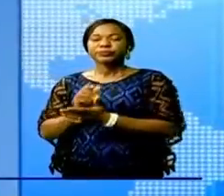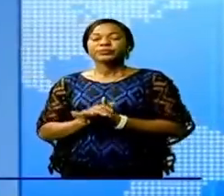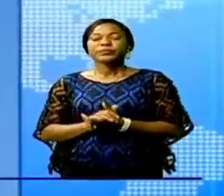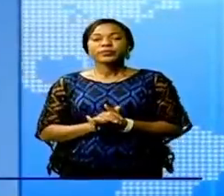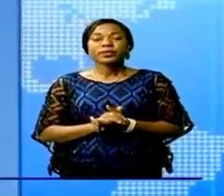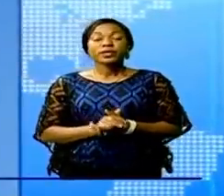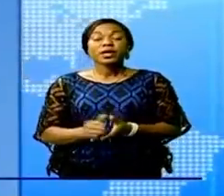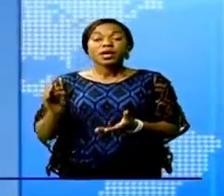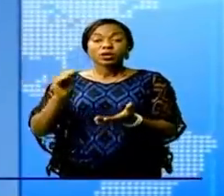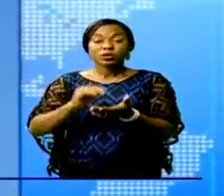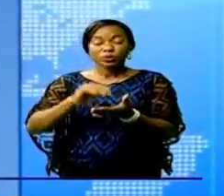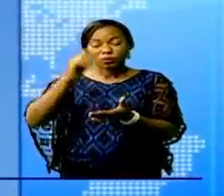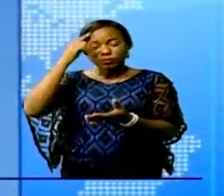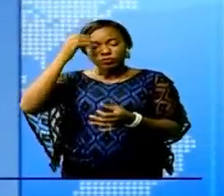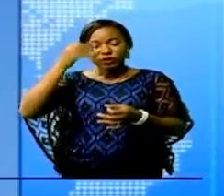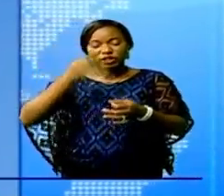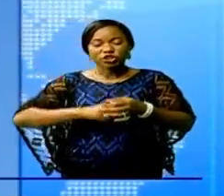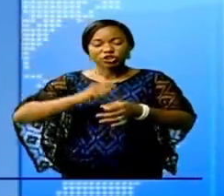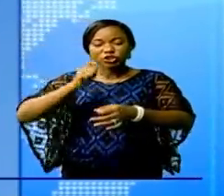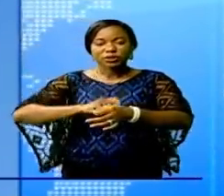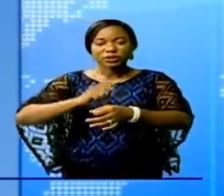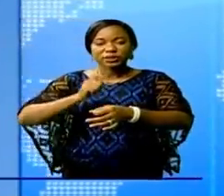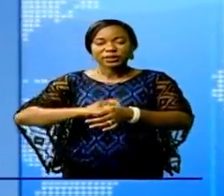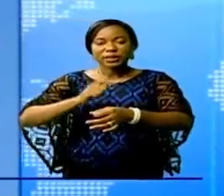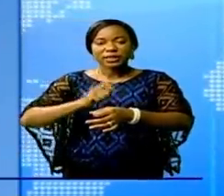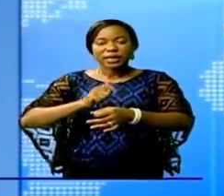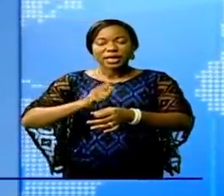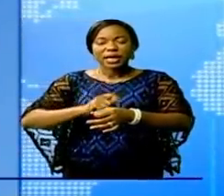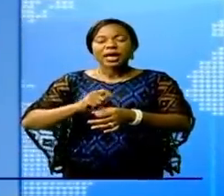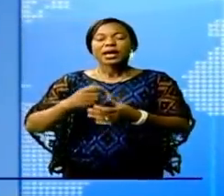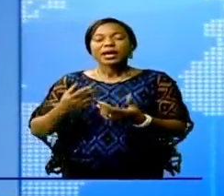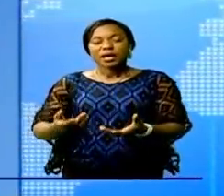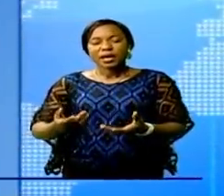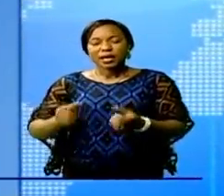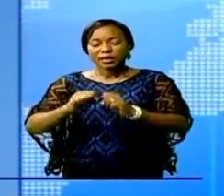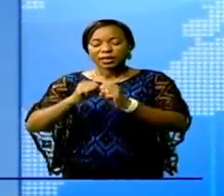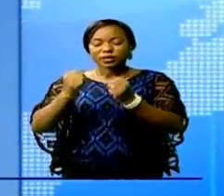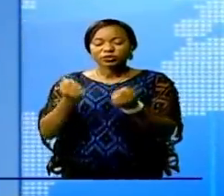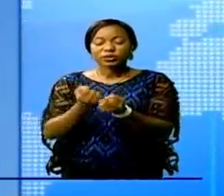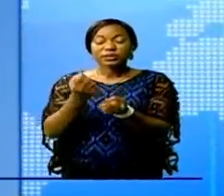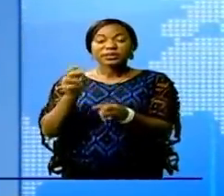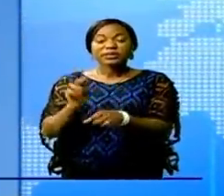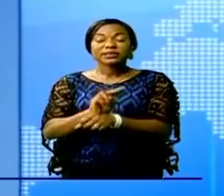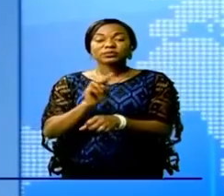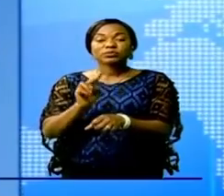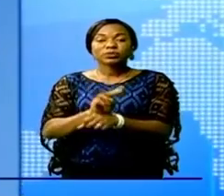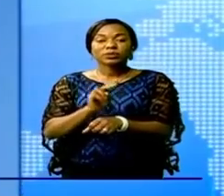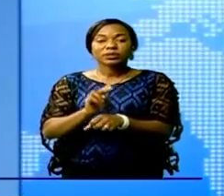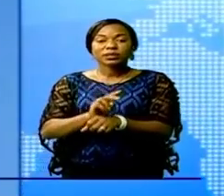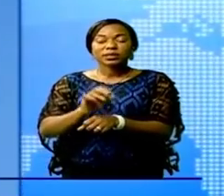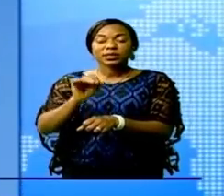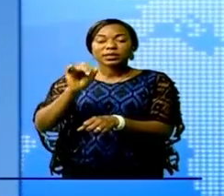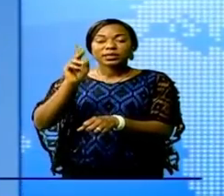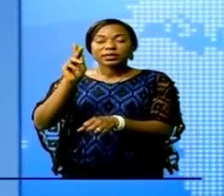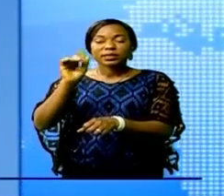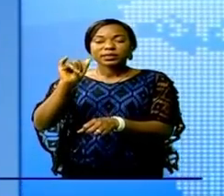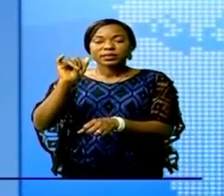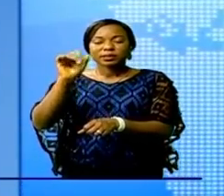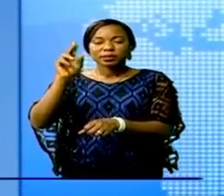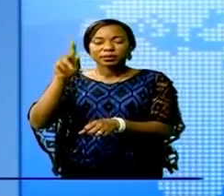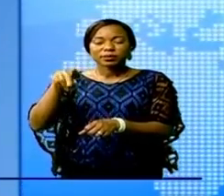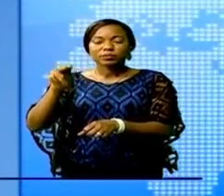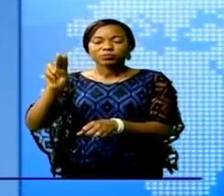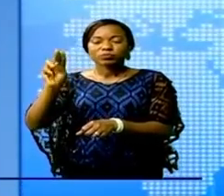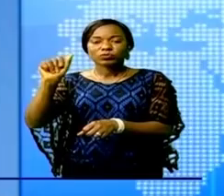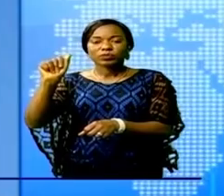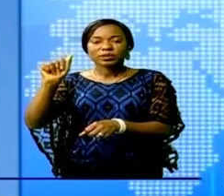En ce qui concerne la justice, le procès qui oppose les agents de la société d'exploitation de Kipoisek et leur liquidateur